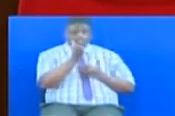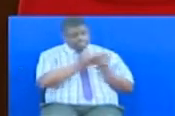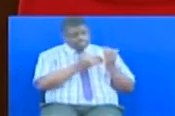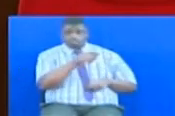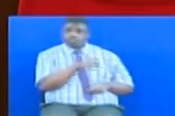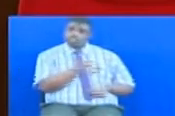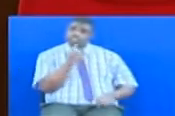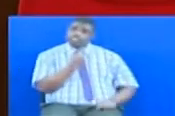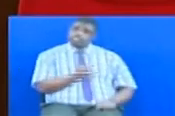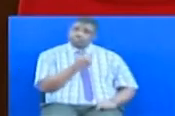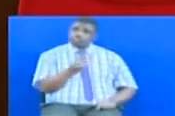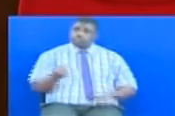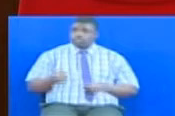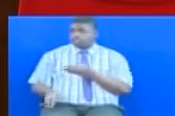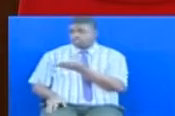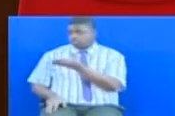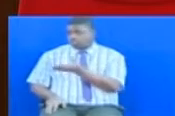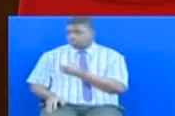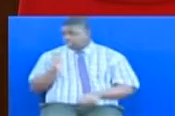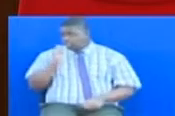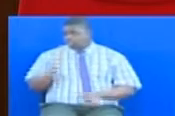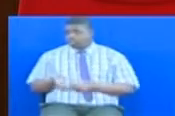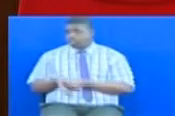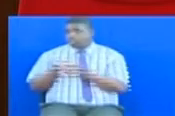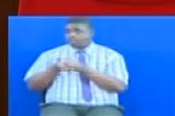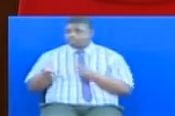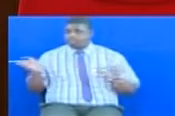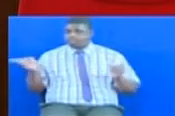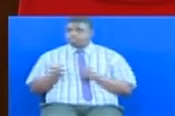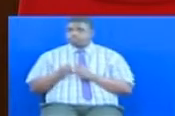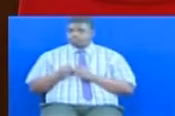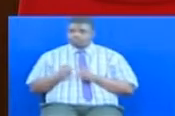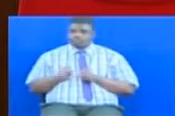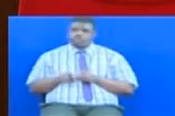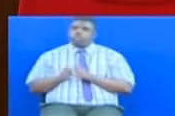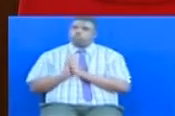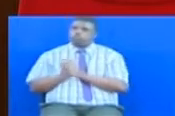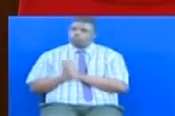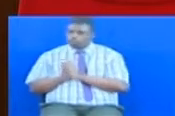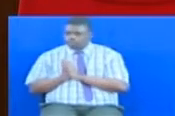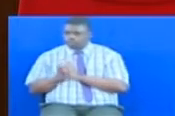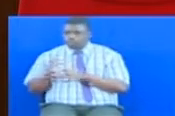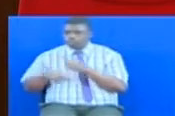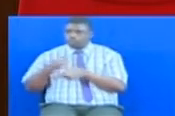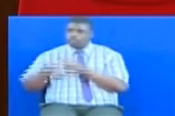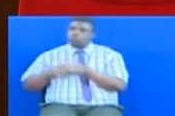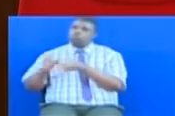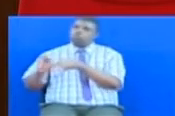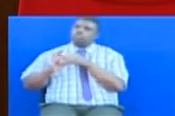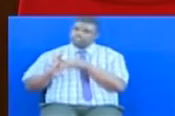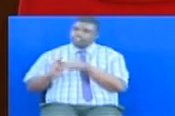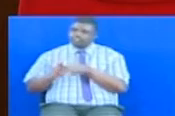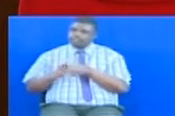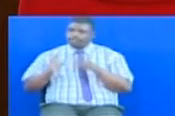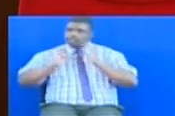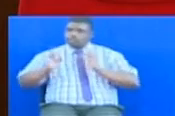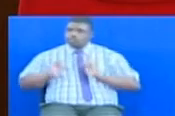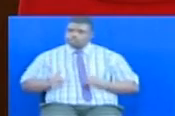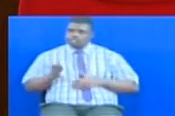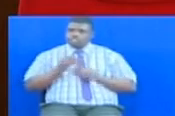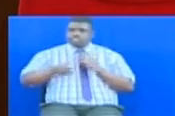tu mheshimiwa naibu spika kwa ufupi kabisa kwamba niombe mheshimiwa bunge tuendelee kushirikiana na madiwani katika maeneo